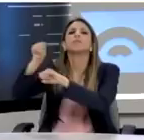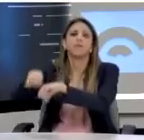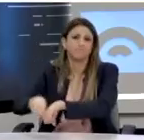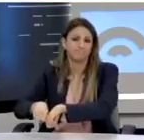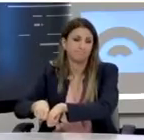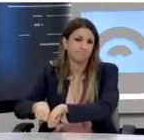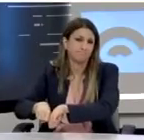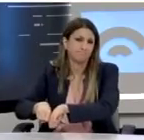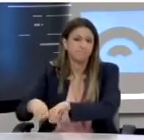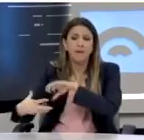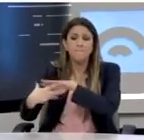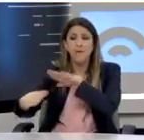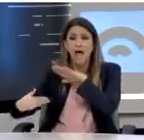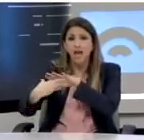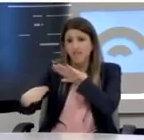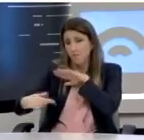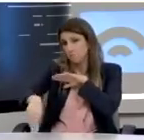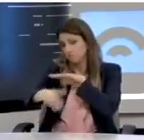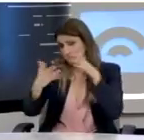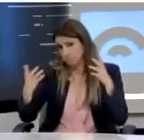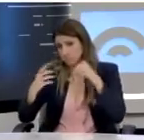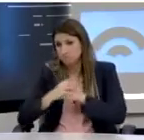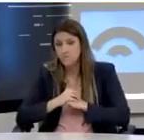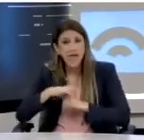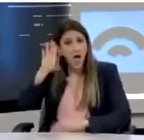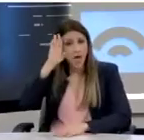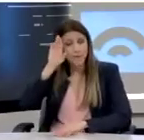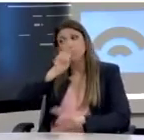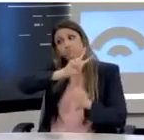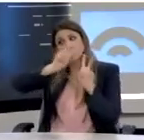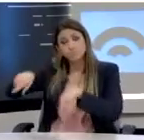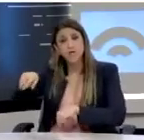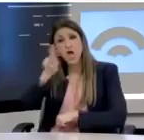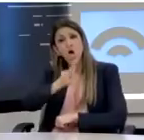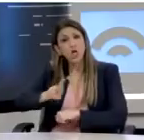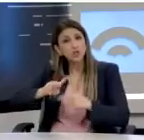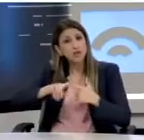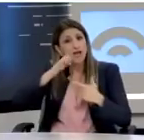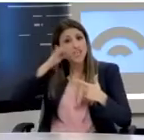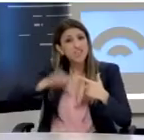μεταξύ των οποίων οι μεγαλύτερες, σημαντικότερες, οι Ηνωμένες Πολιτείες, η Ρωσία, η Κίνα.